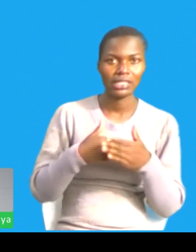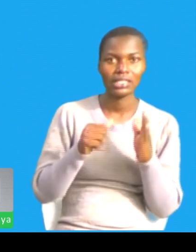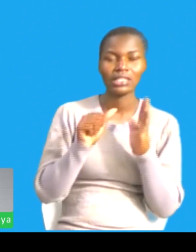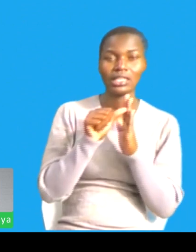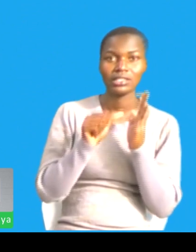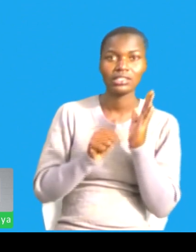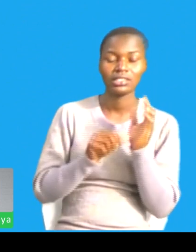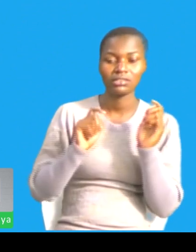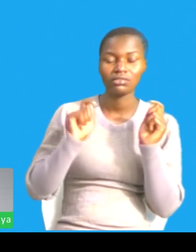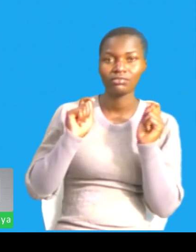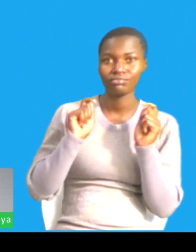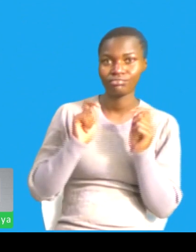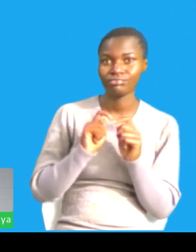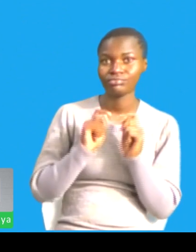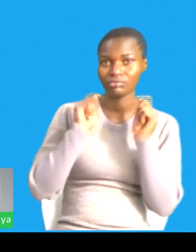their rallies?